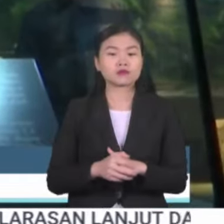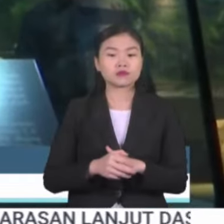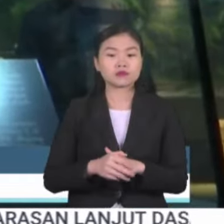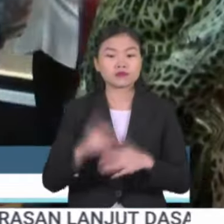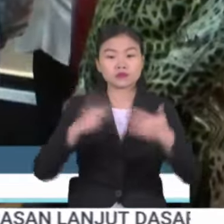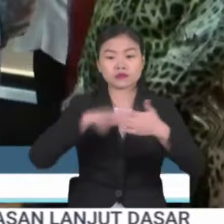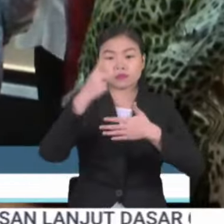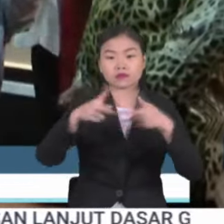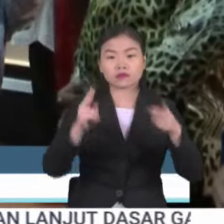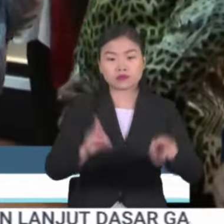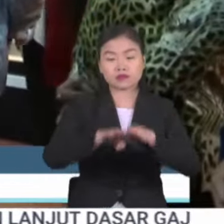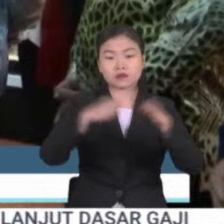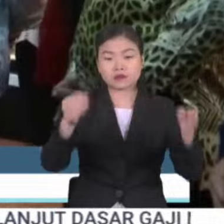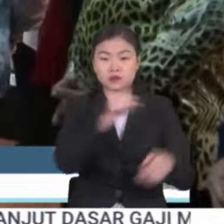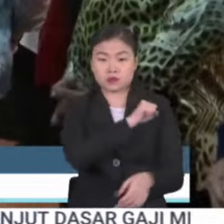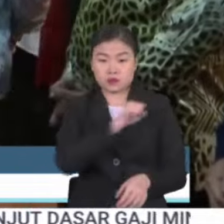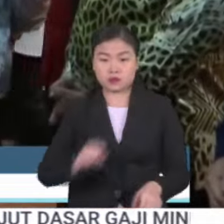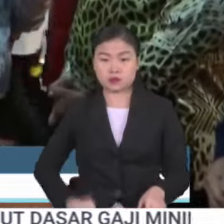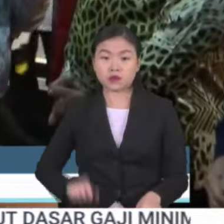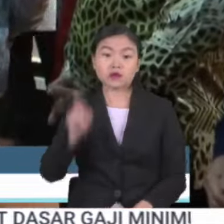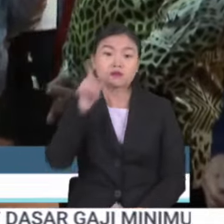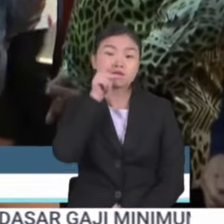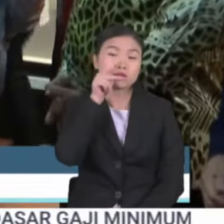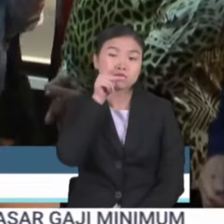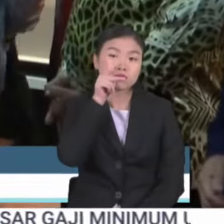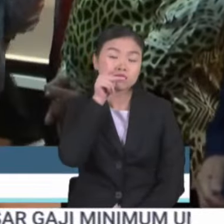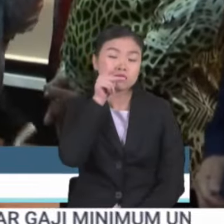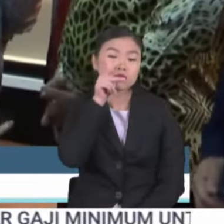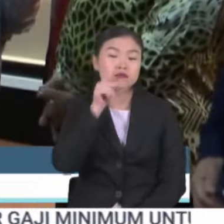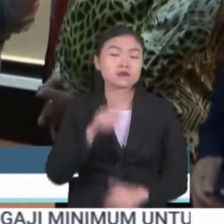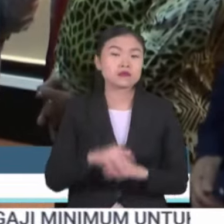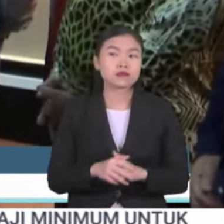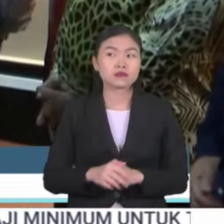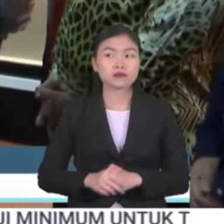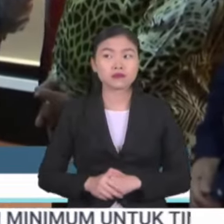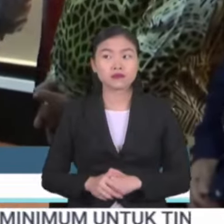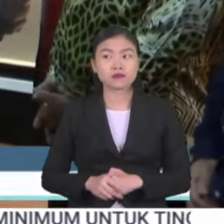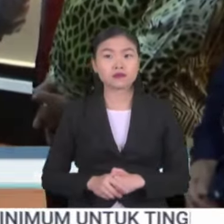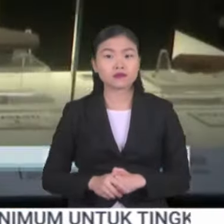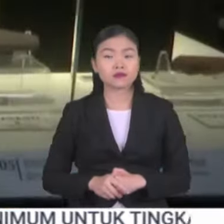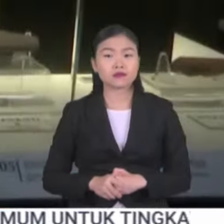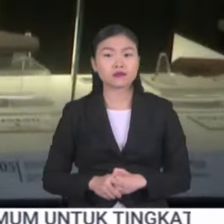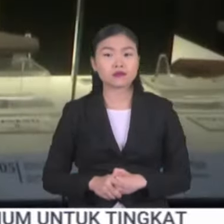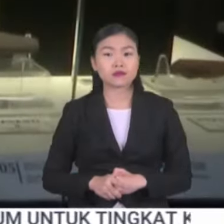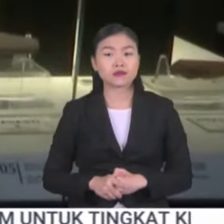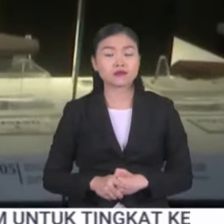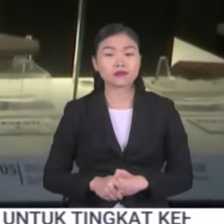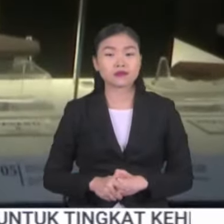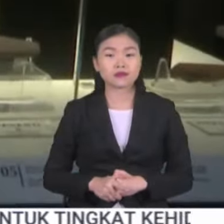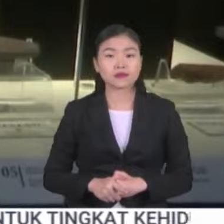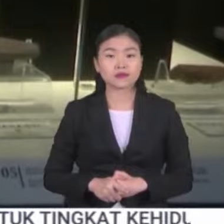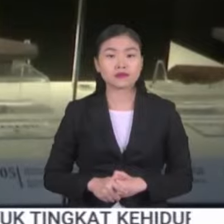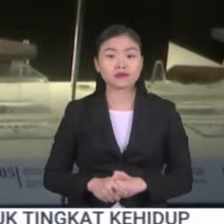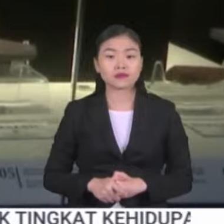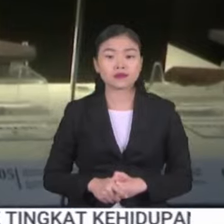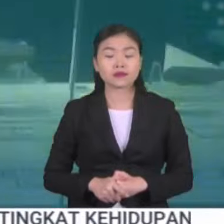Program itu dirasmikan oleh Sultan Kedah Al-Aminul Karim Sultan Salihuddin Sultan Badlishah.